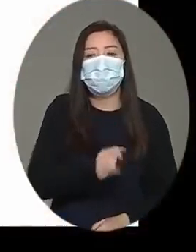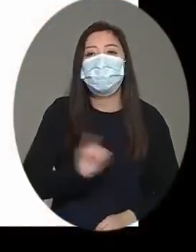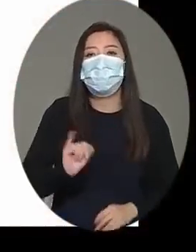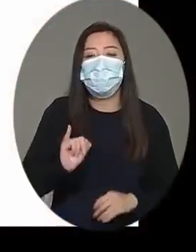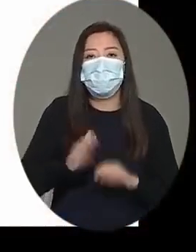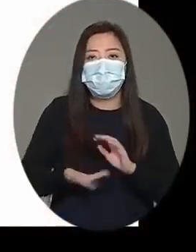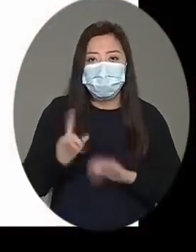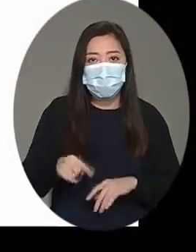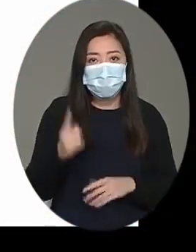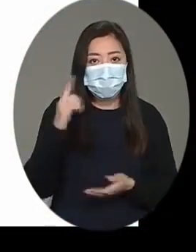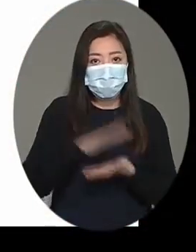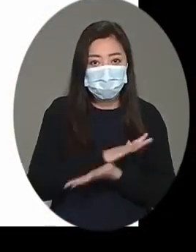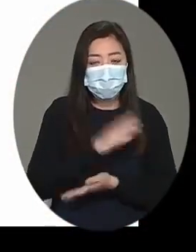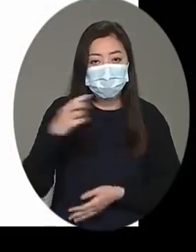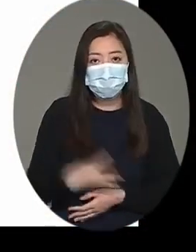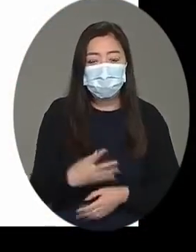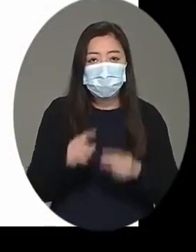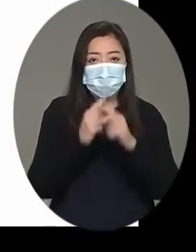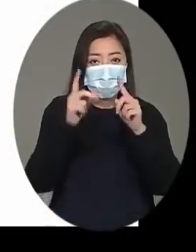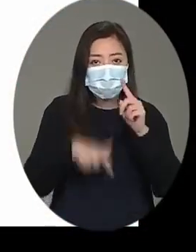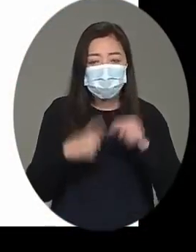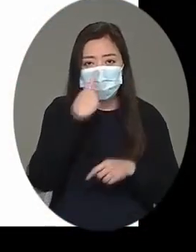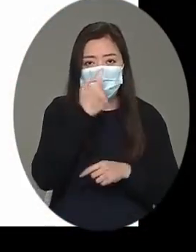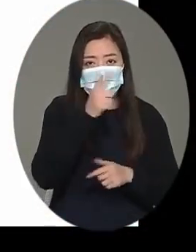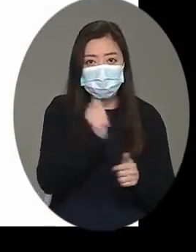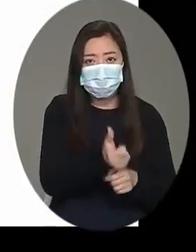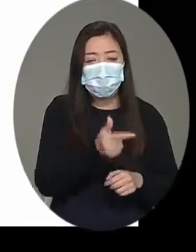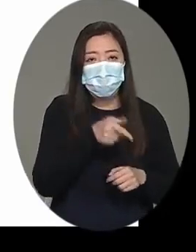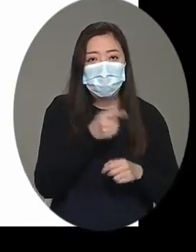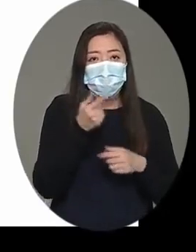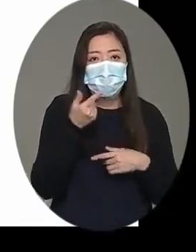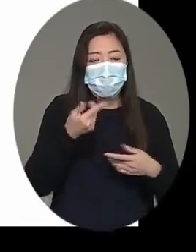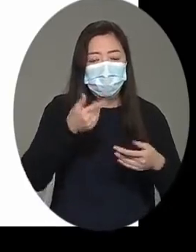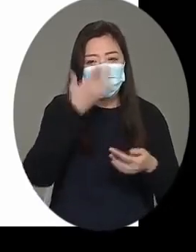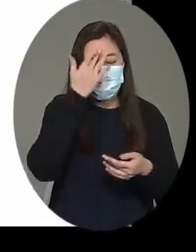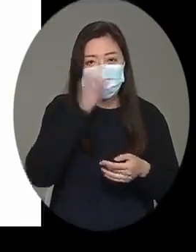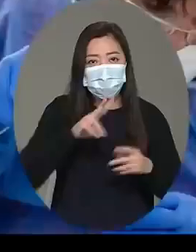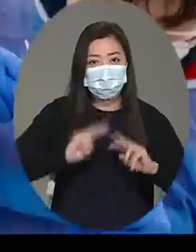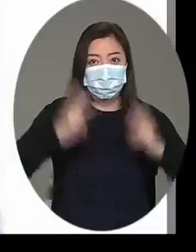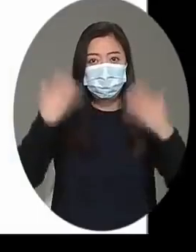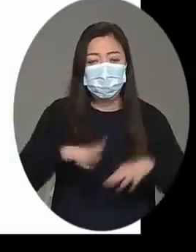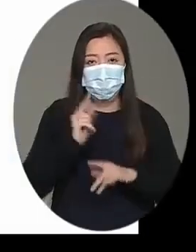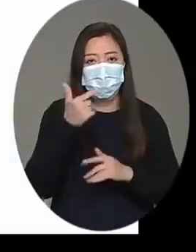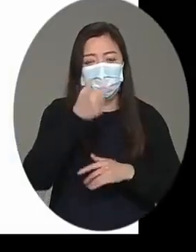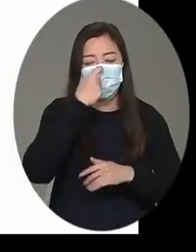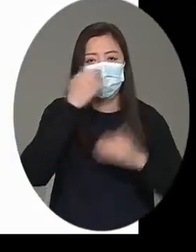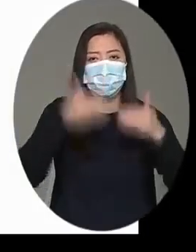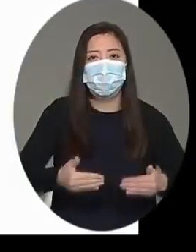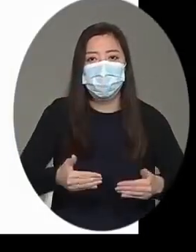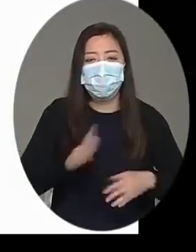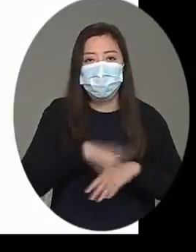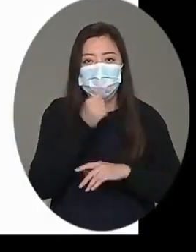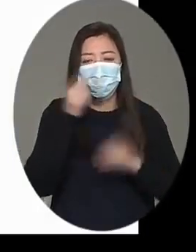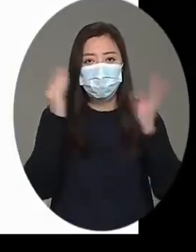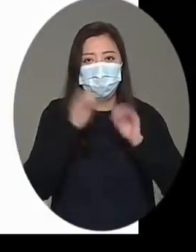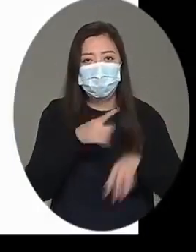尾，英國最先發現變種新型肺炎病毒，多個國家隨即向英國封關，各地傳媒普遍都叫它做英國